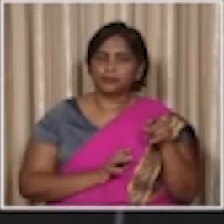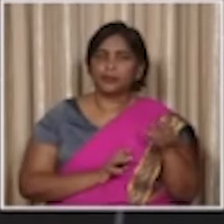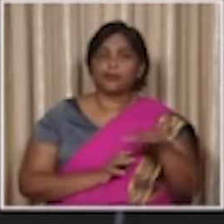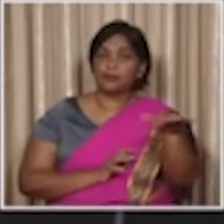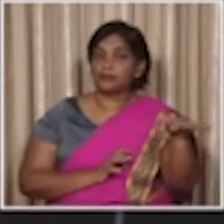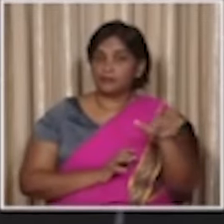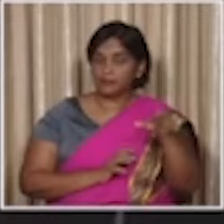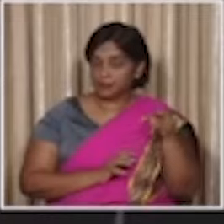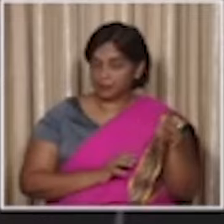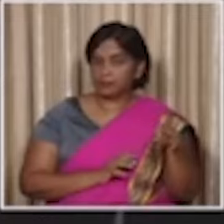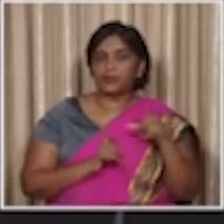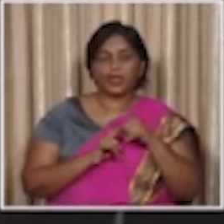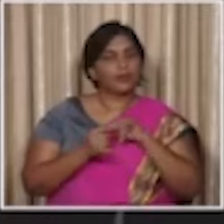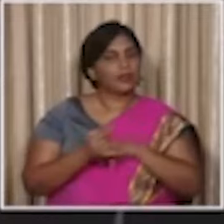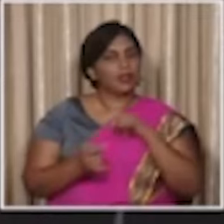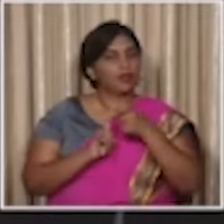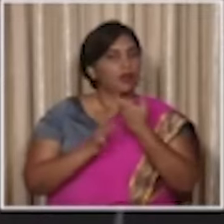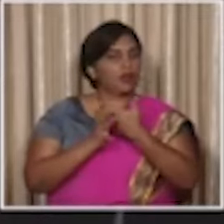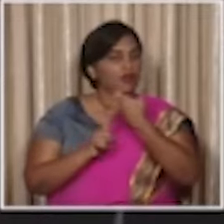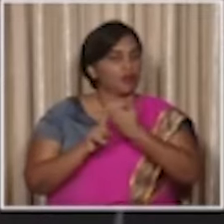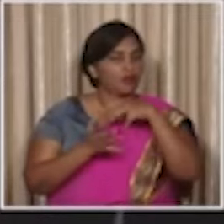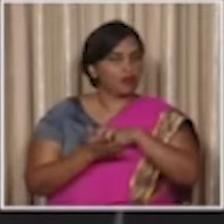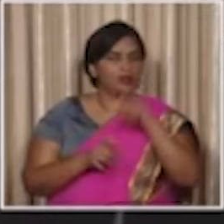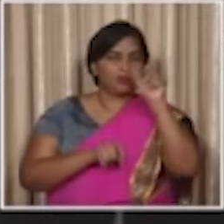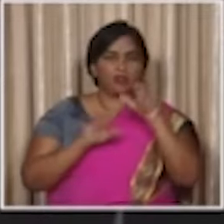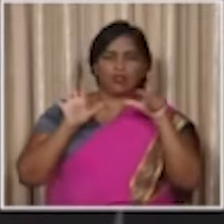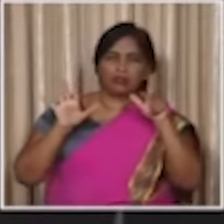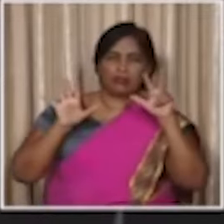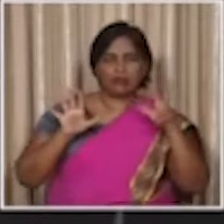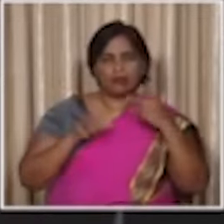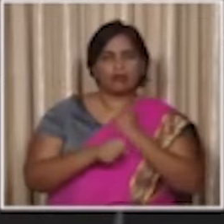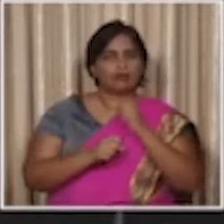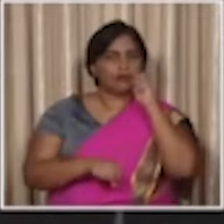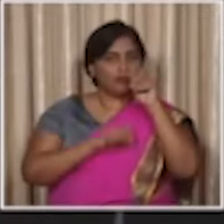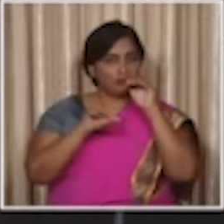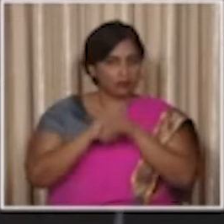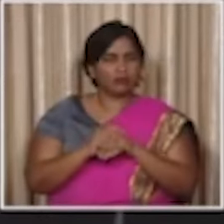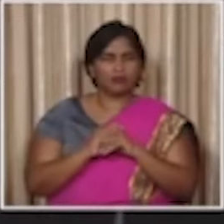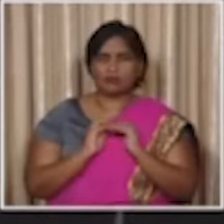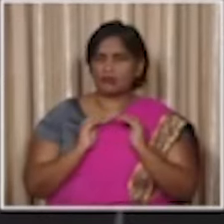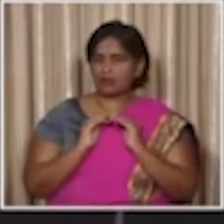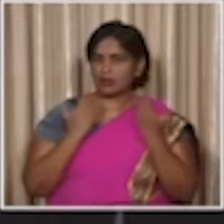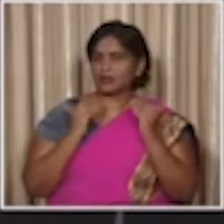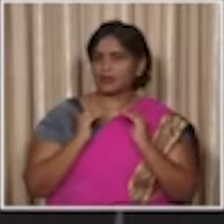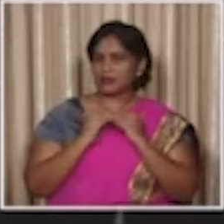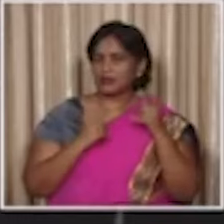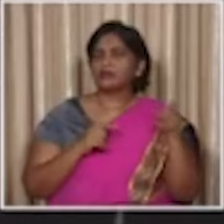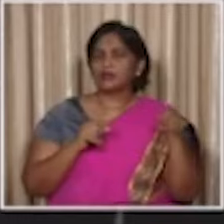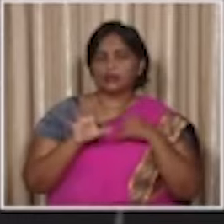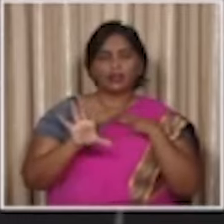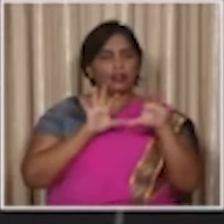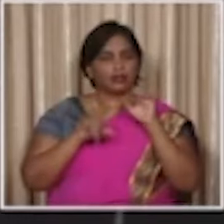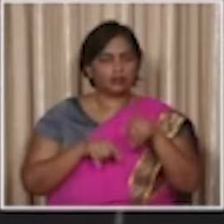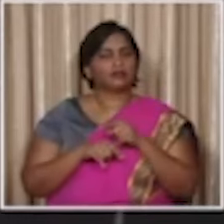ප්‍රදේශයේ ගත්තාම ප්‍රාදේශීය කොට්ටාසේ ගත්තාම 7-8 දෙනෙක් රාජ්‍ය නිලධාරීන් ඉන්න තැන නුසුදුසු හැටියට තේරලා